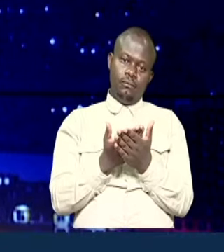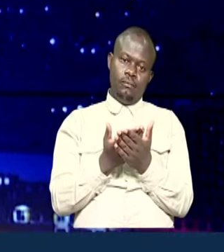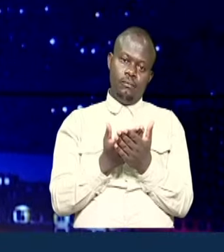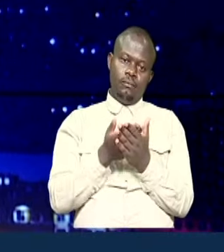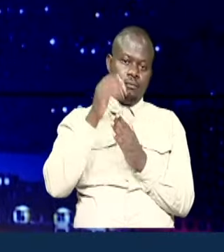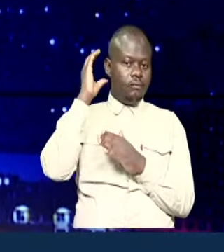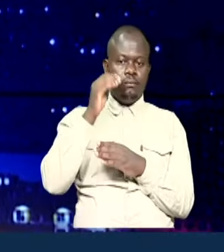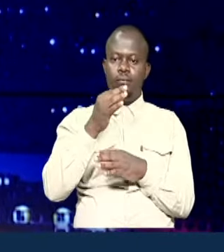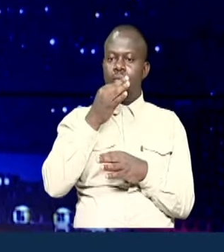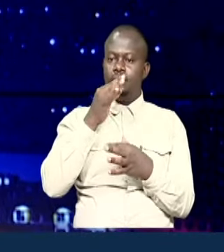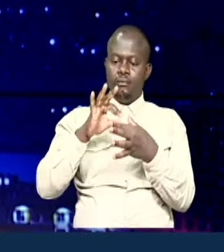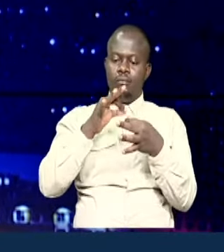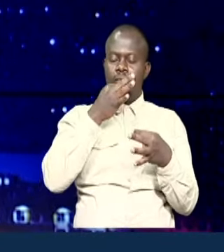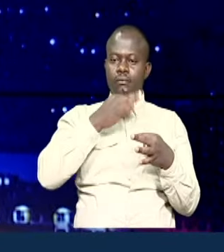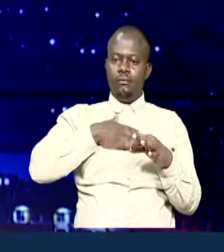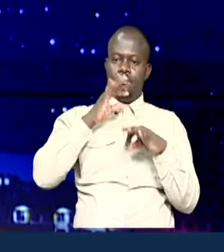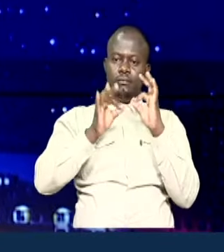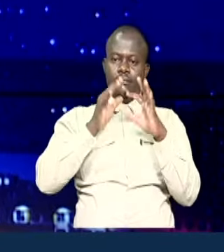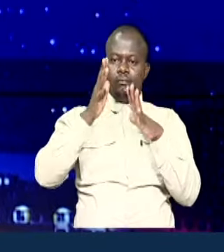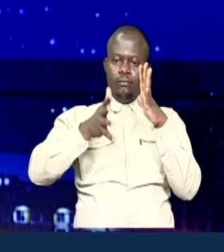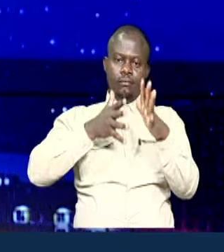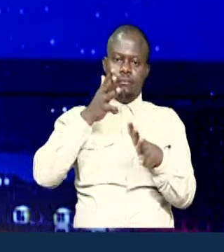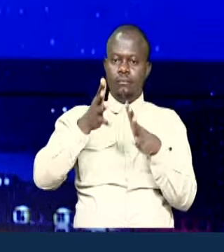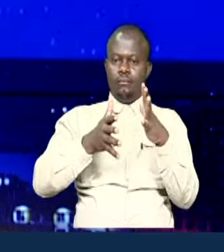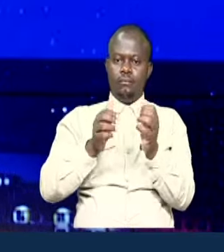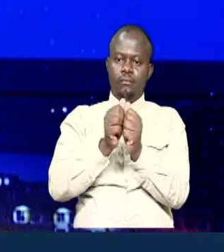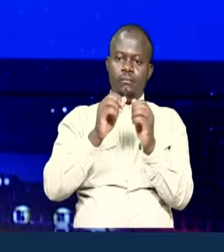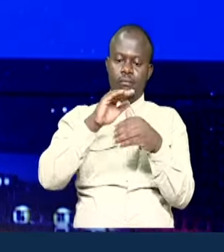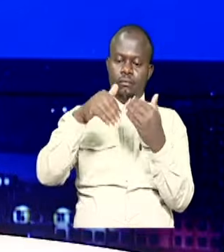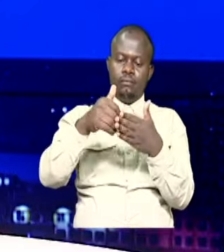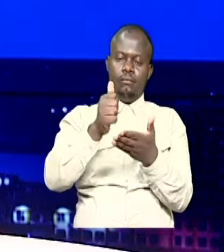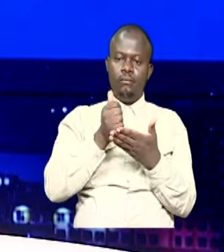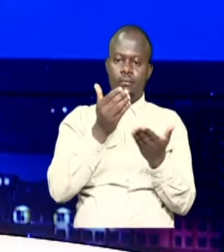N'amakuru nabagejeje mfatanyije na Fideli Iriza Imbuto ndetse hamwe na ekipi yose yafashe